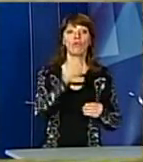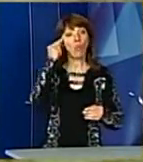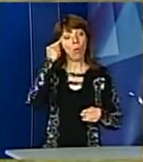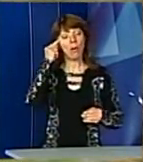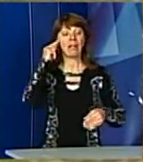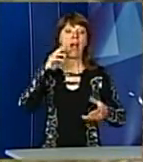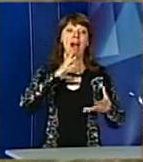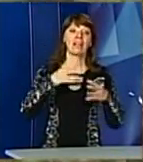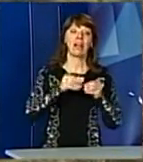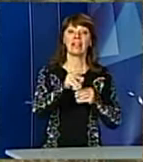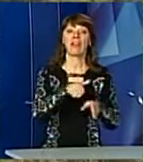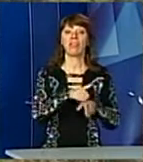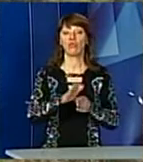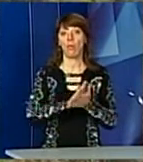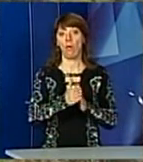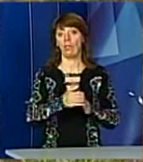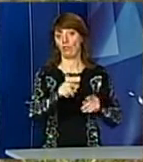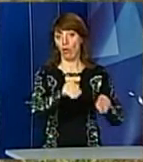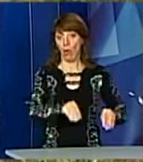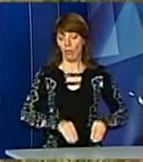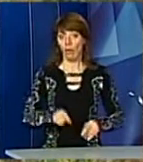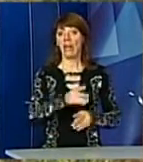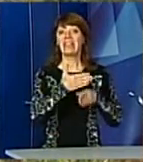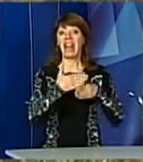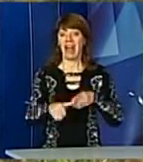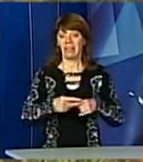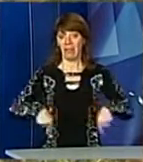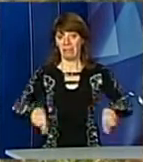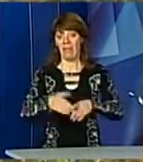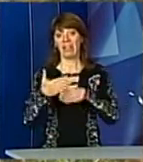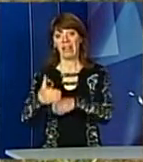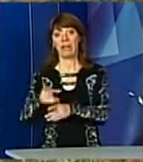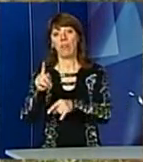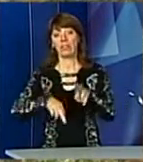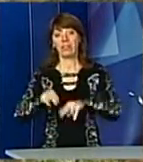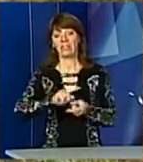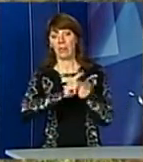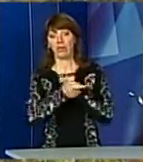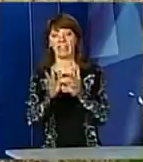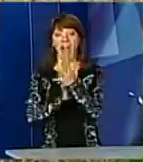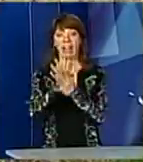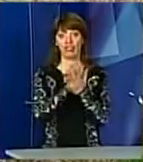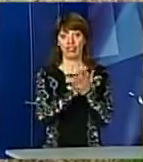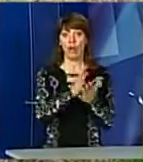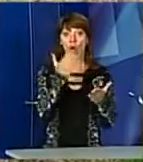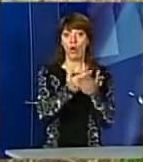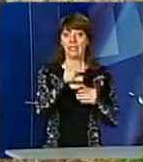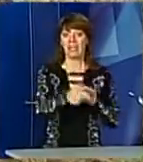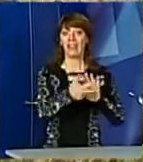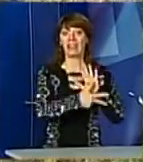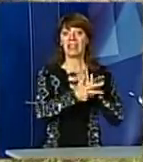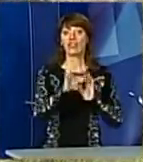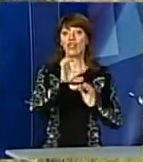гадали, як ж виконати умови договору, ділянка, яка була відведена для будівництва, просто перетворилась на хащі. Ось на цих